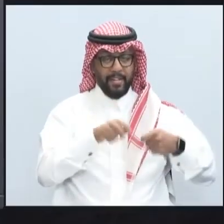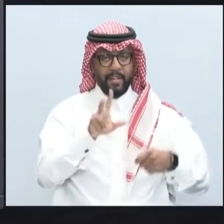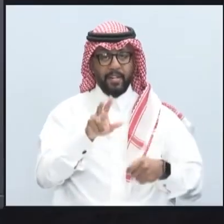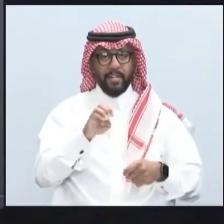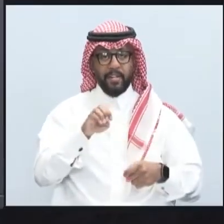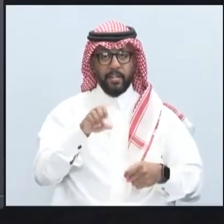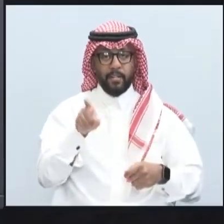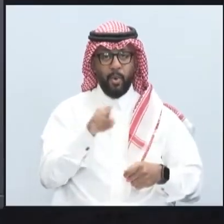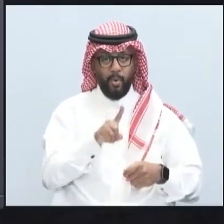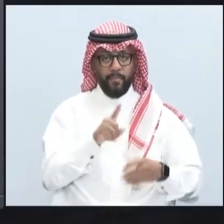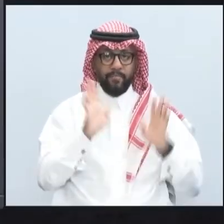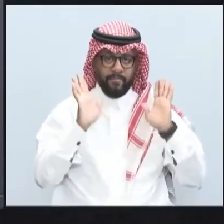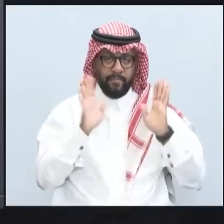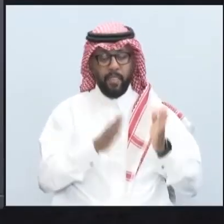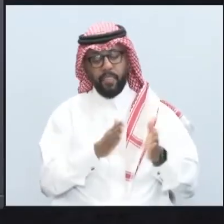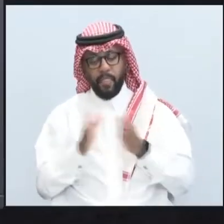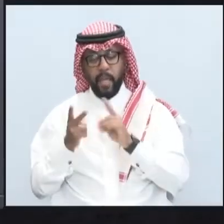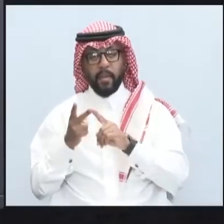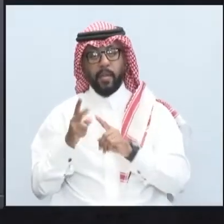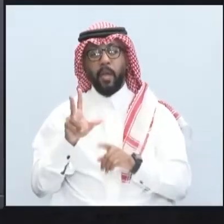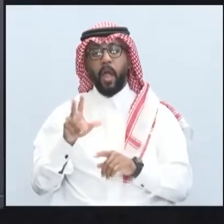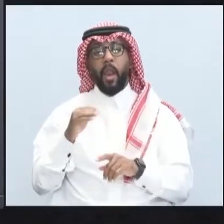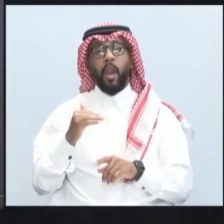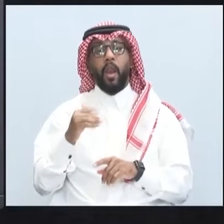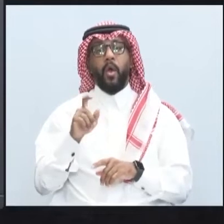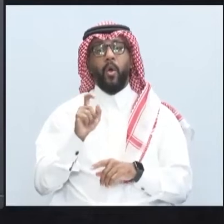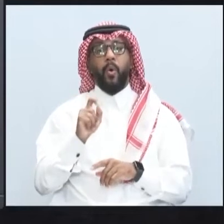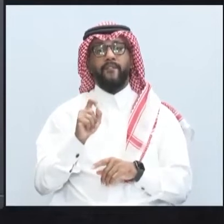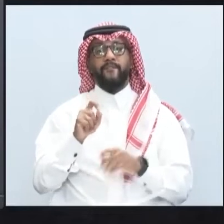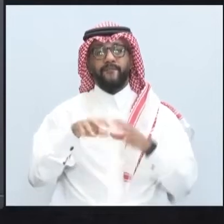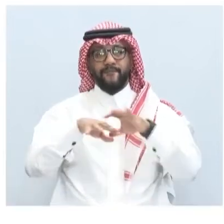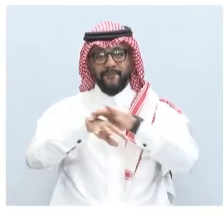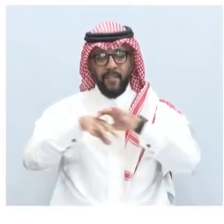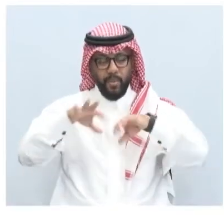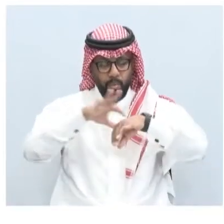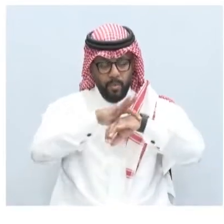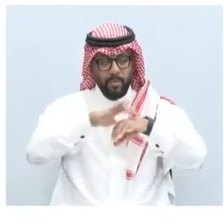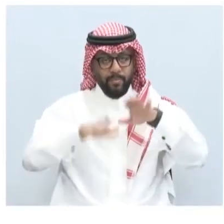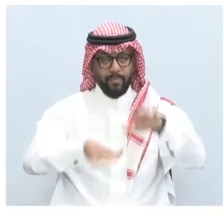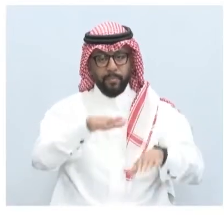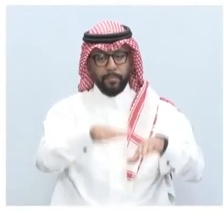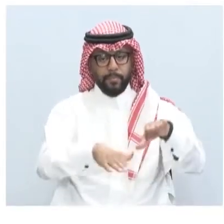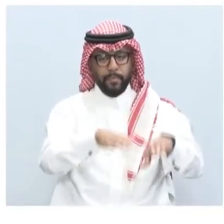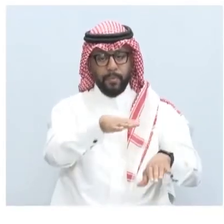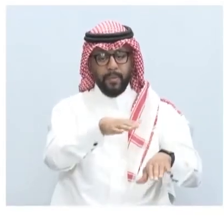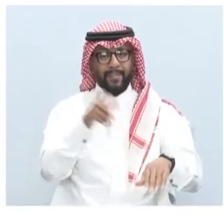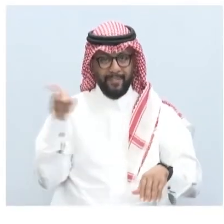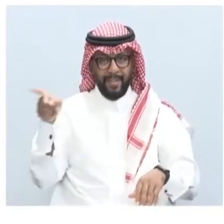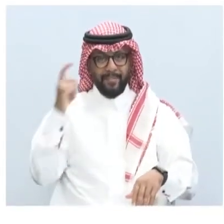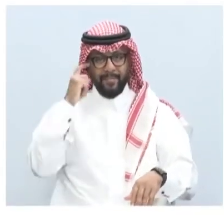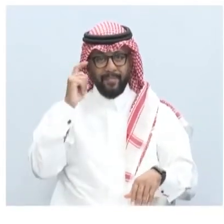يلبس على الرجل من الجلد ونحوه كما ترون او ما يعرف بالجزمه اكرمكم